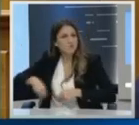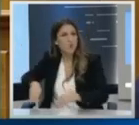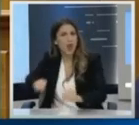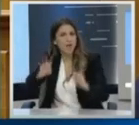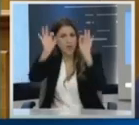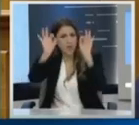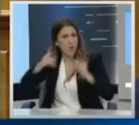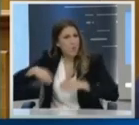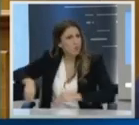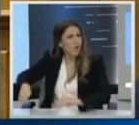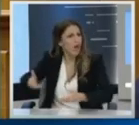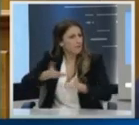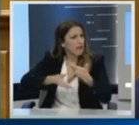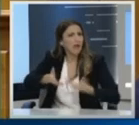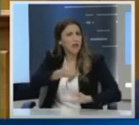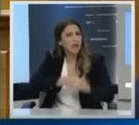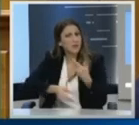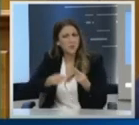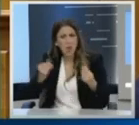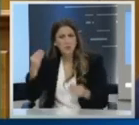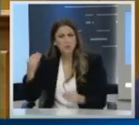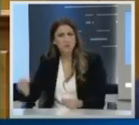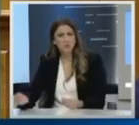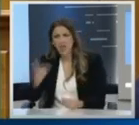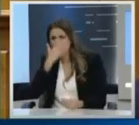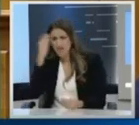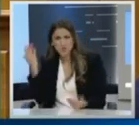δίνει με αυτόν τον άθλιο τρόπο